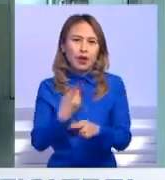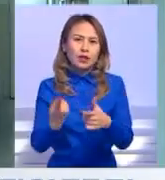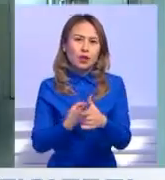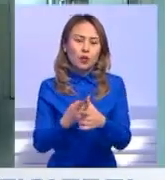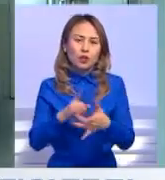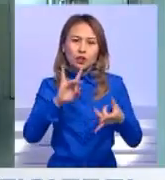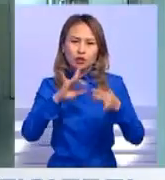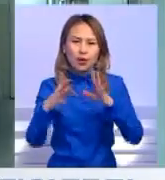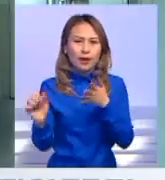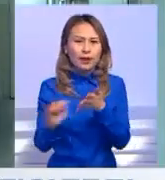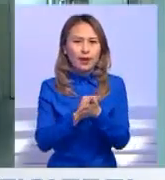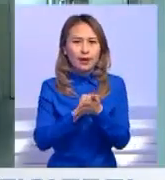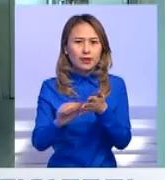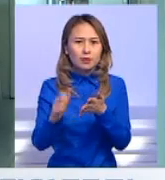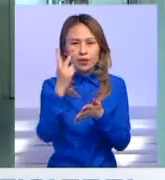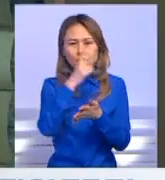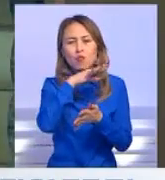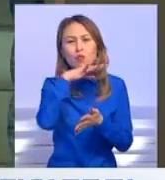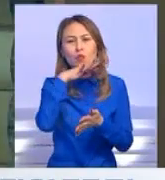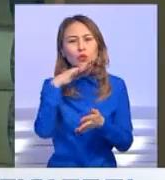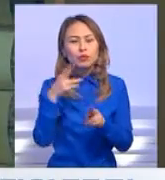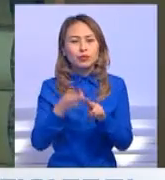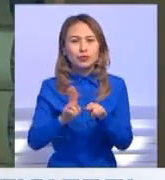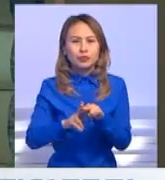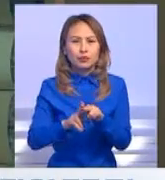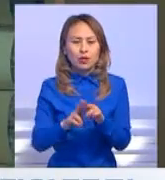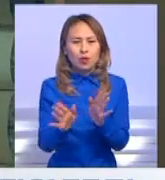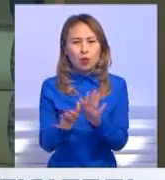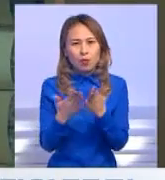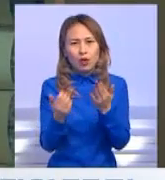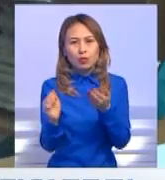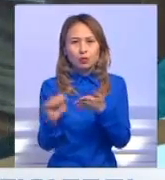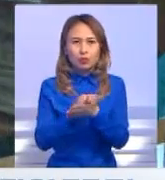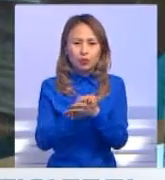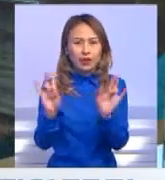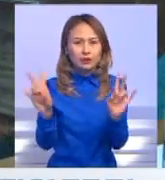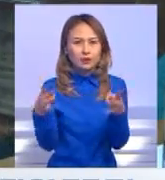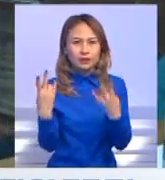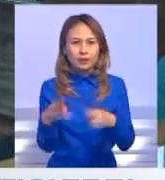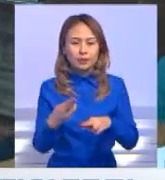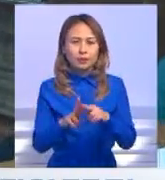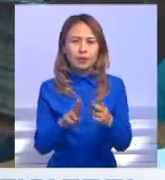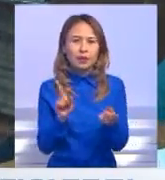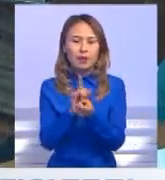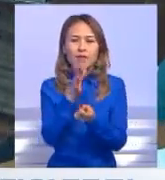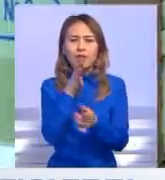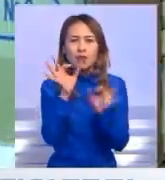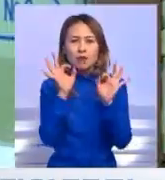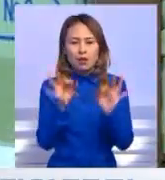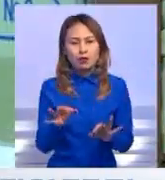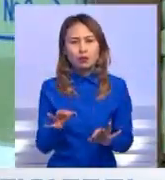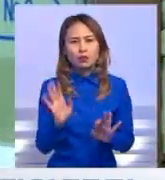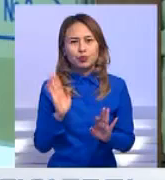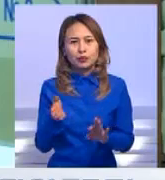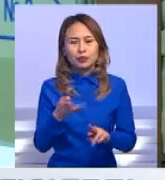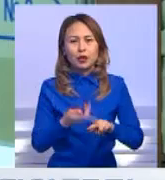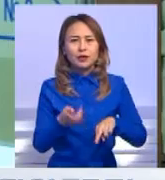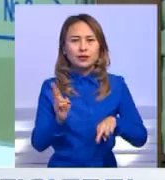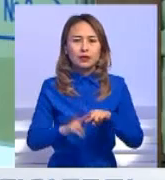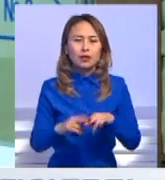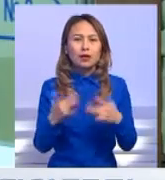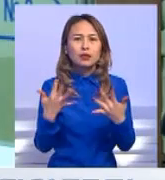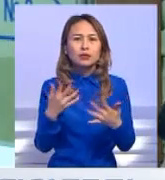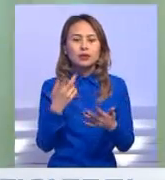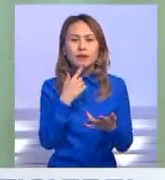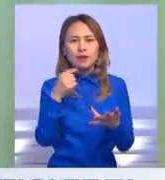аталған электронды құжат арқылы қағаз басылықтан құтылады. Сондықтан сырқаттарды қабылдауға уақытта көбейеді. Қазіргі нарықта